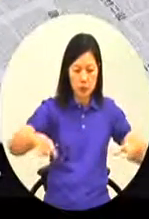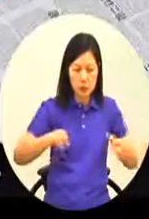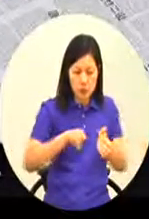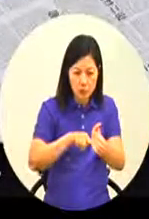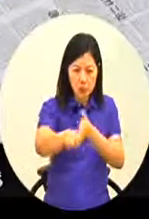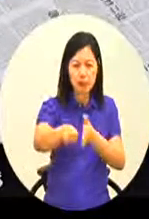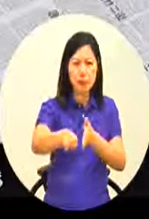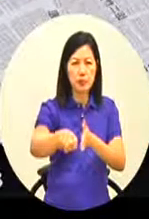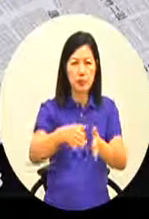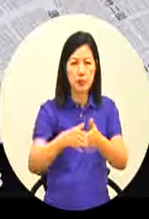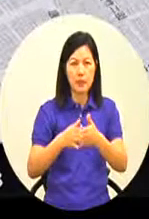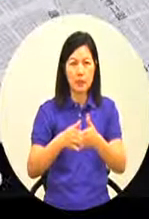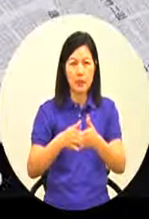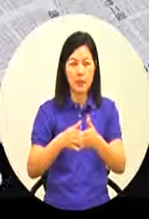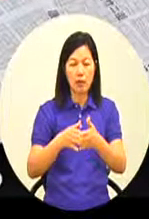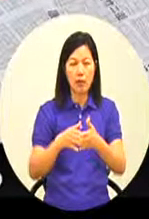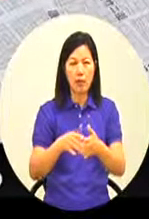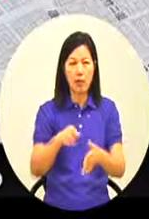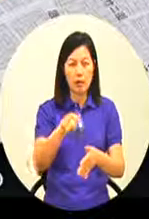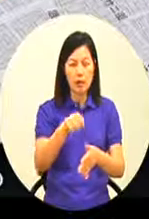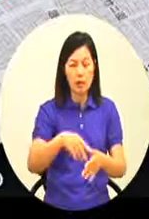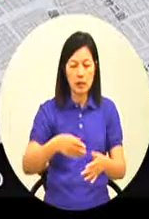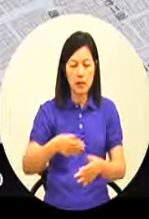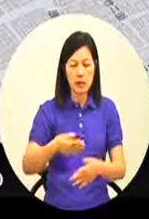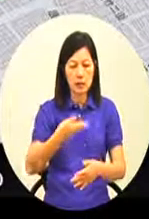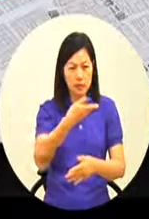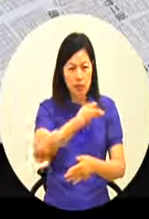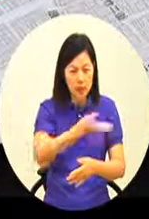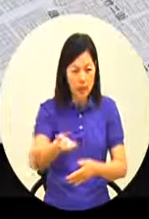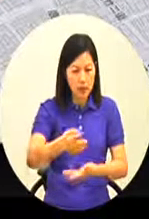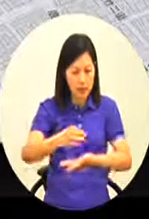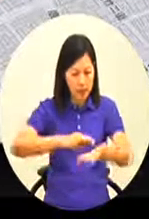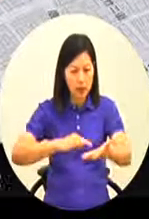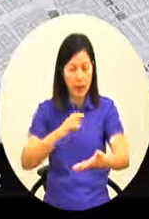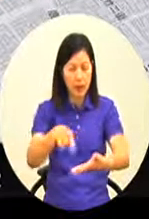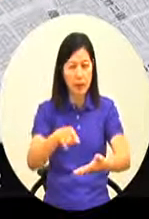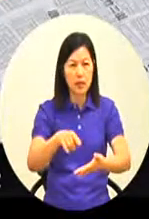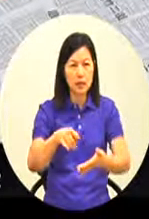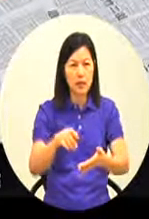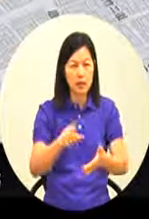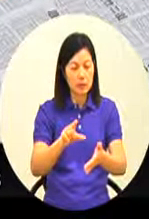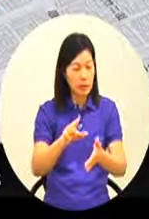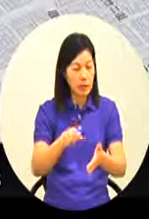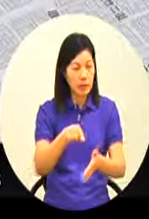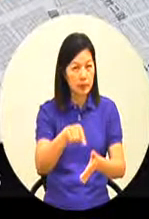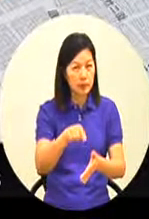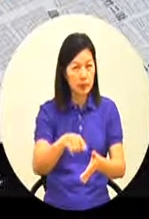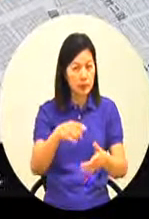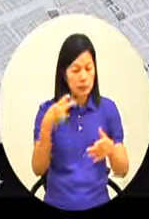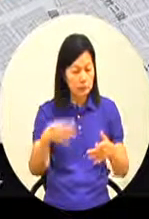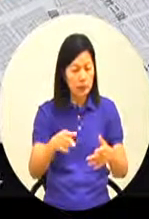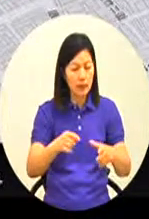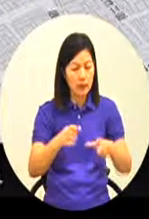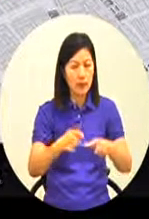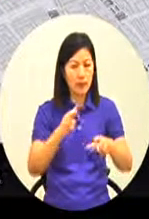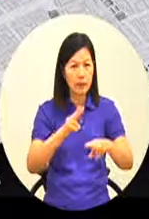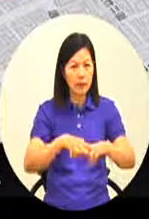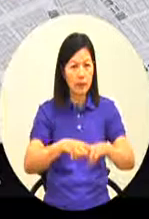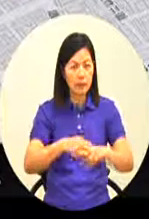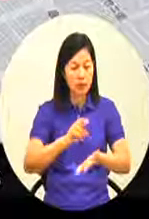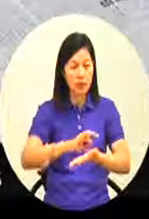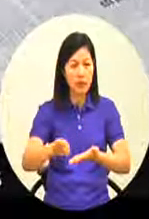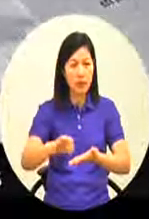次来做都更的时候跟让售的时候一起来做。然后呢，包括我们把公共使用的这些